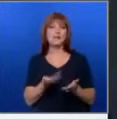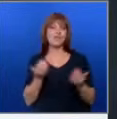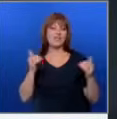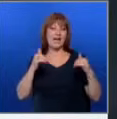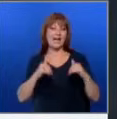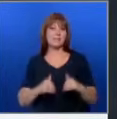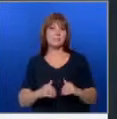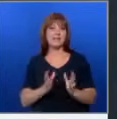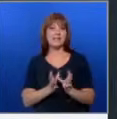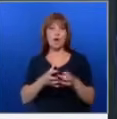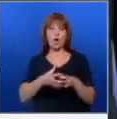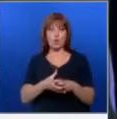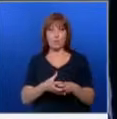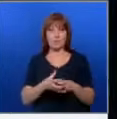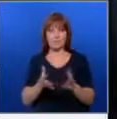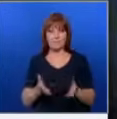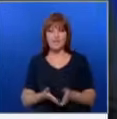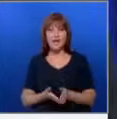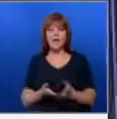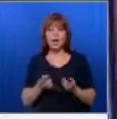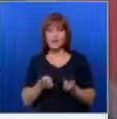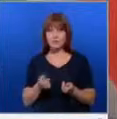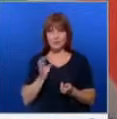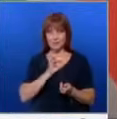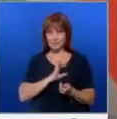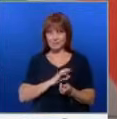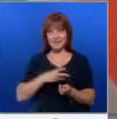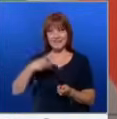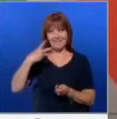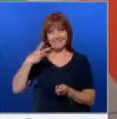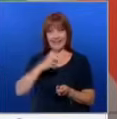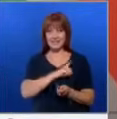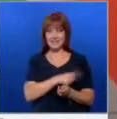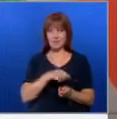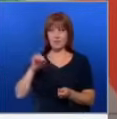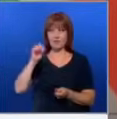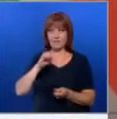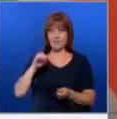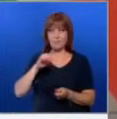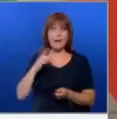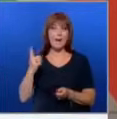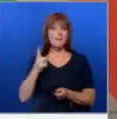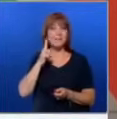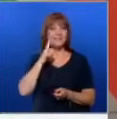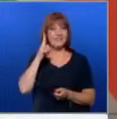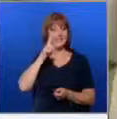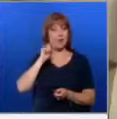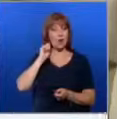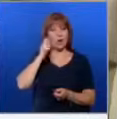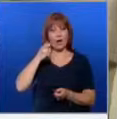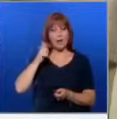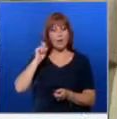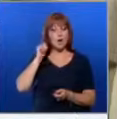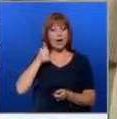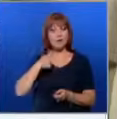група Идентичност и демокрация. Освен че успя да стане трета сила в Европа в първите дни на унгарското председателство. Виктор